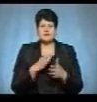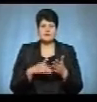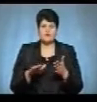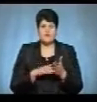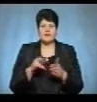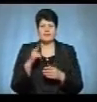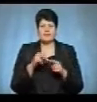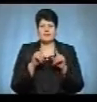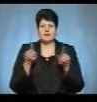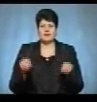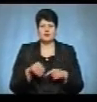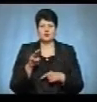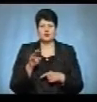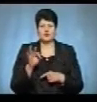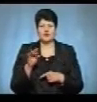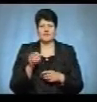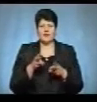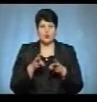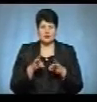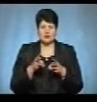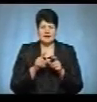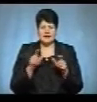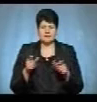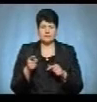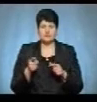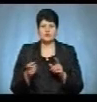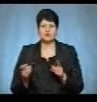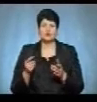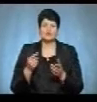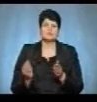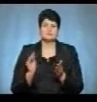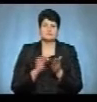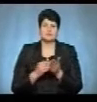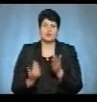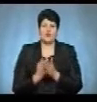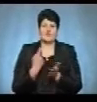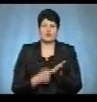на будівництво торф'яної котельні у Тернополі долучили новий доказ.